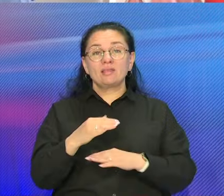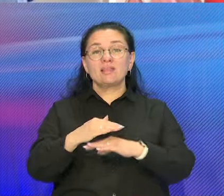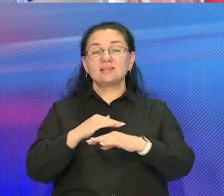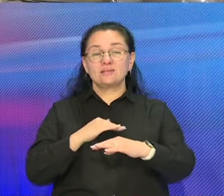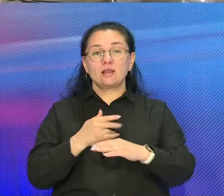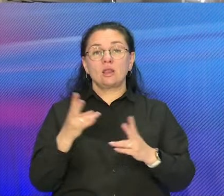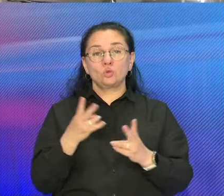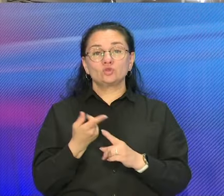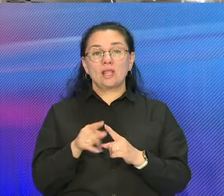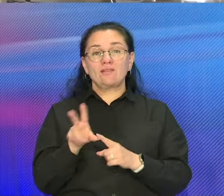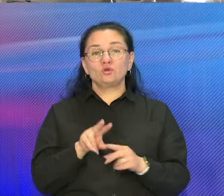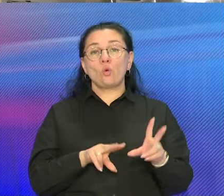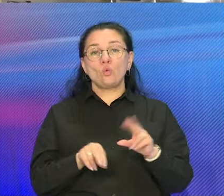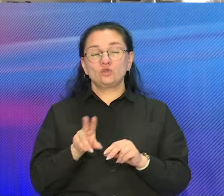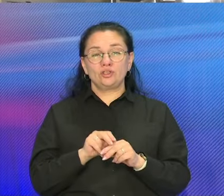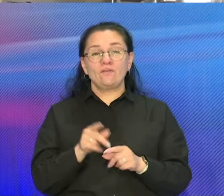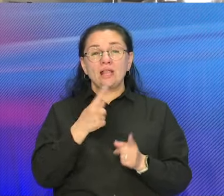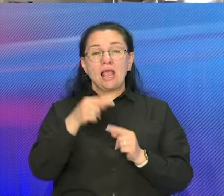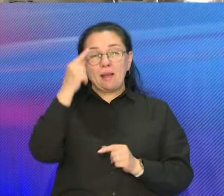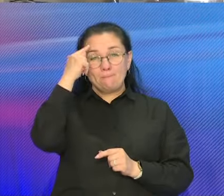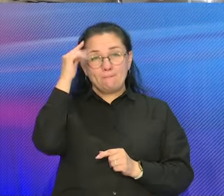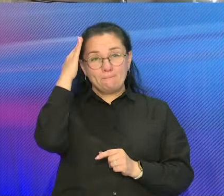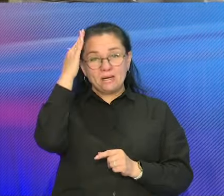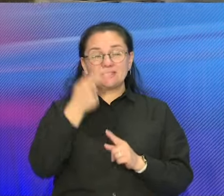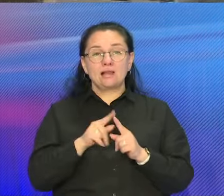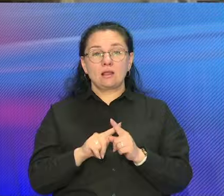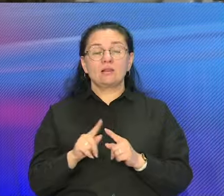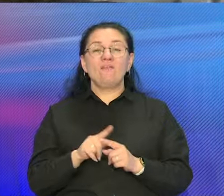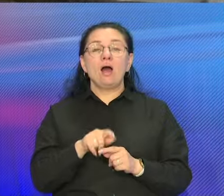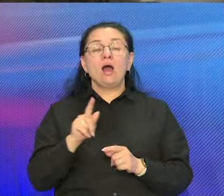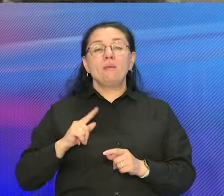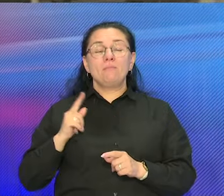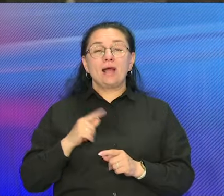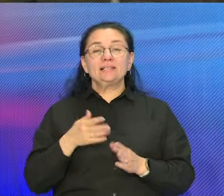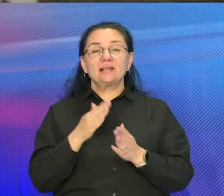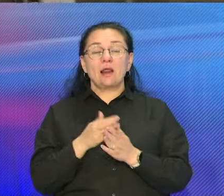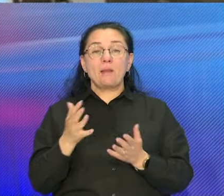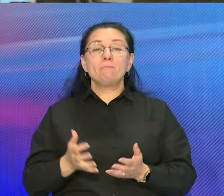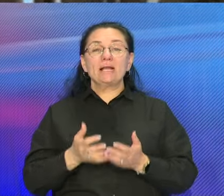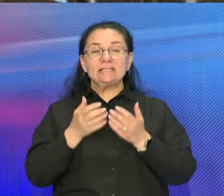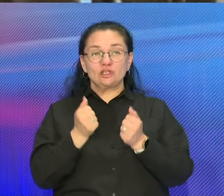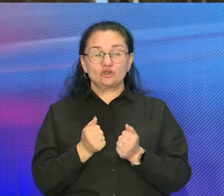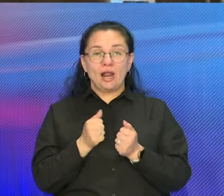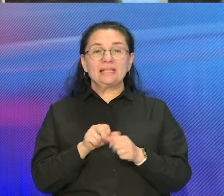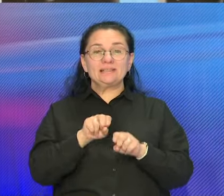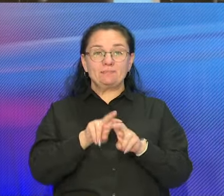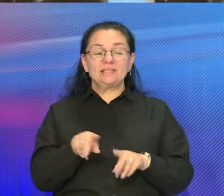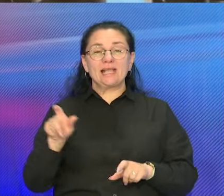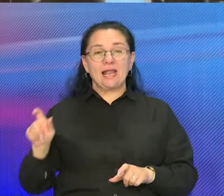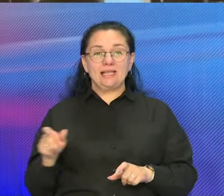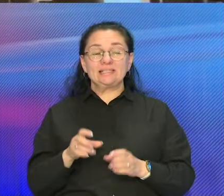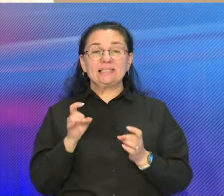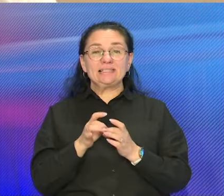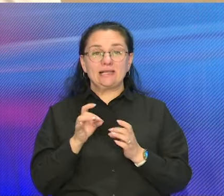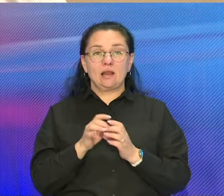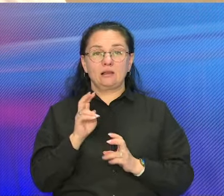это учитывать Задумку автора патрымали и реализовали талиновитые специалисты экспериментально-мастацкага участка шклозавода